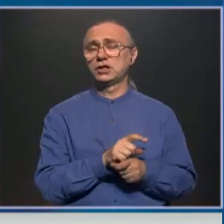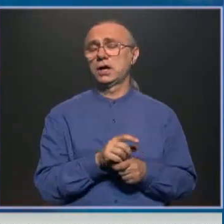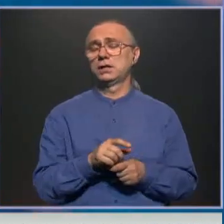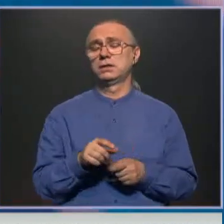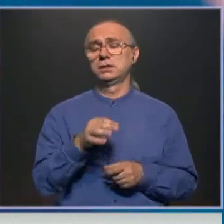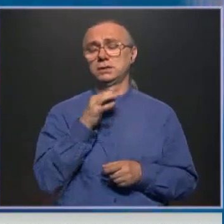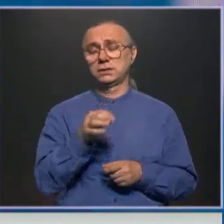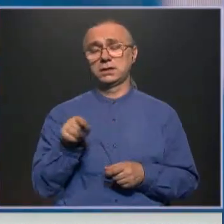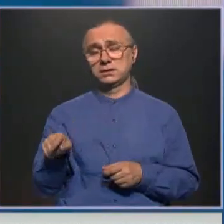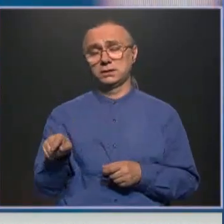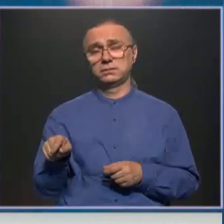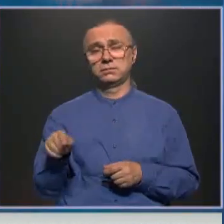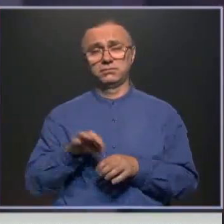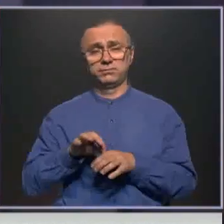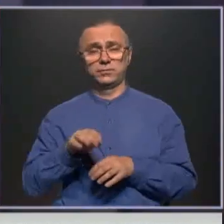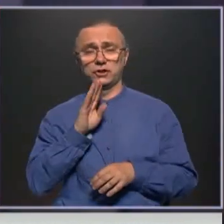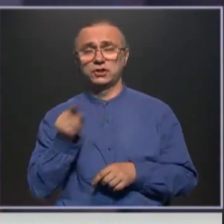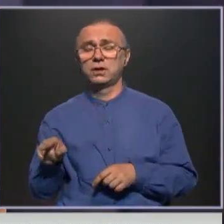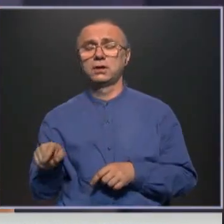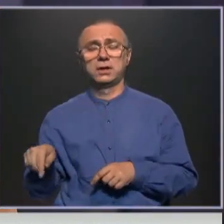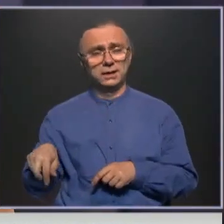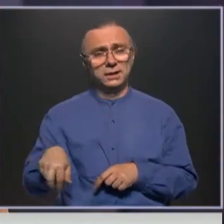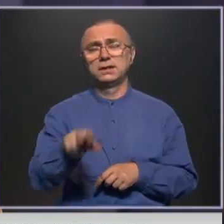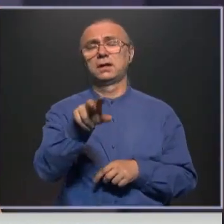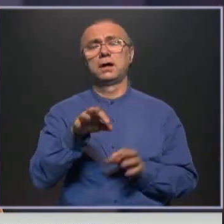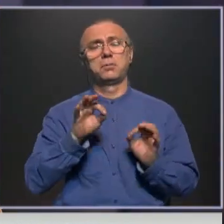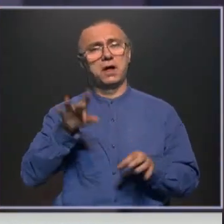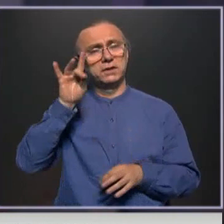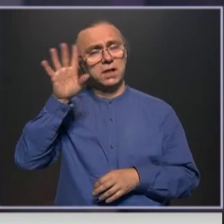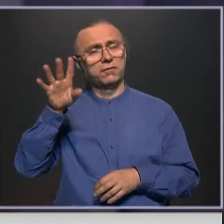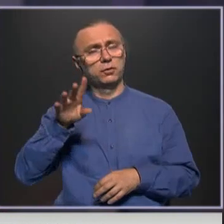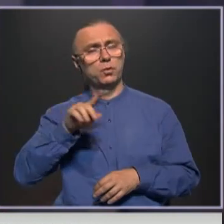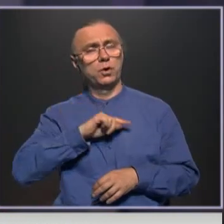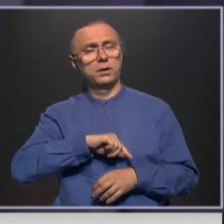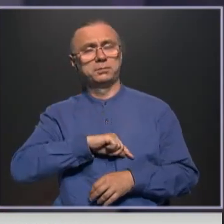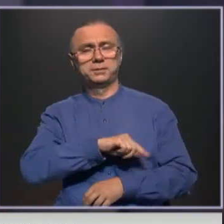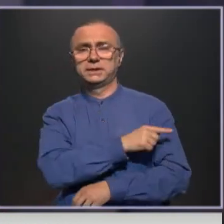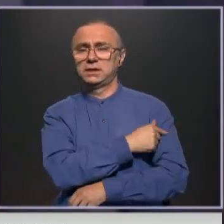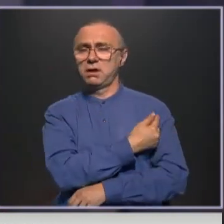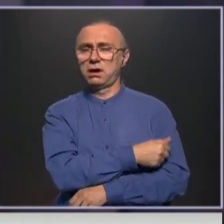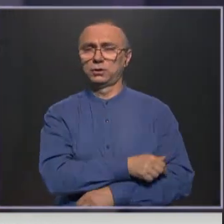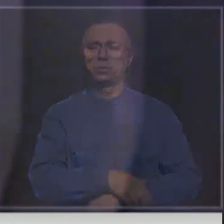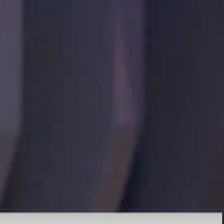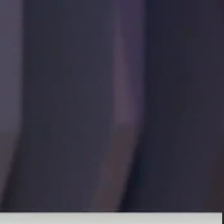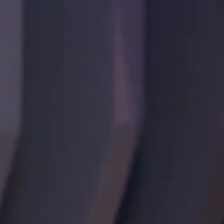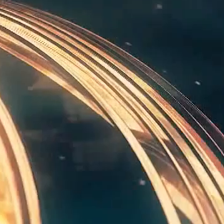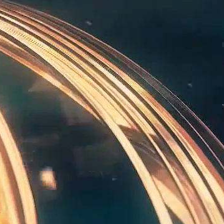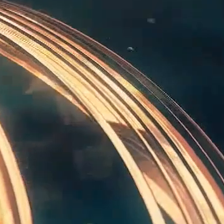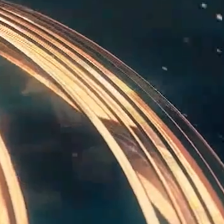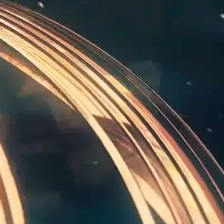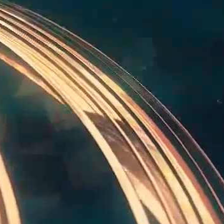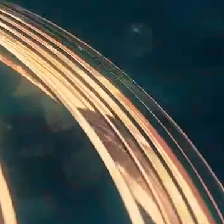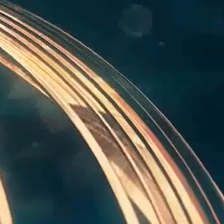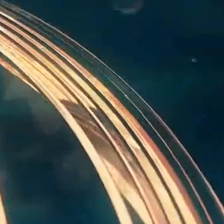телефон православного психиатра, свяжись с ним. Спасибо, батюшка. Давайте, друзья, прервемся на маленькую паузу, будем продолжать.